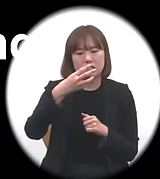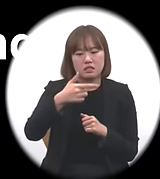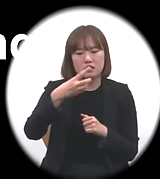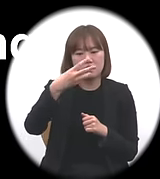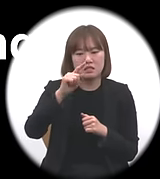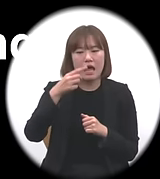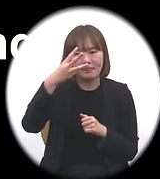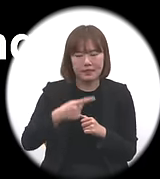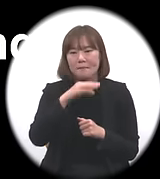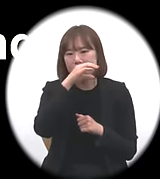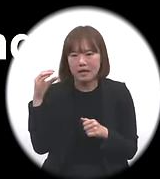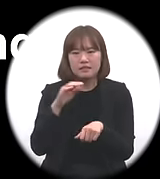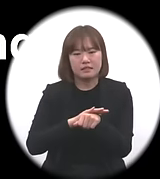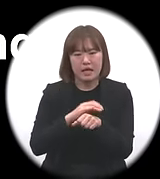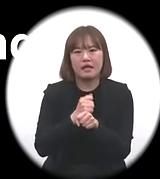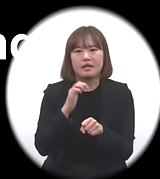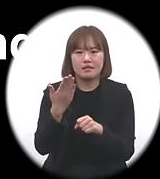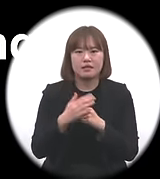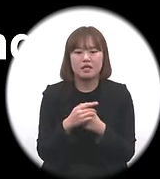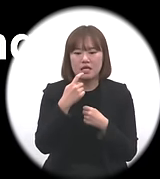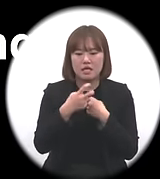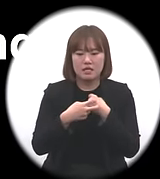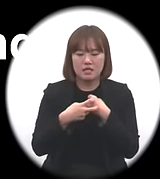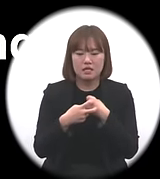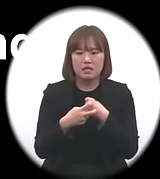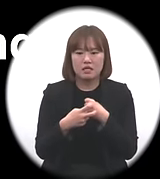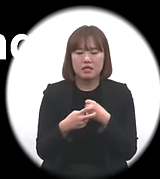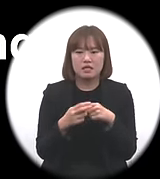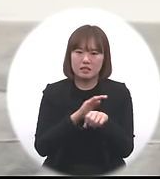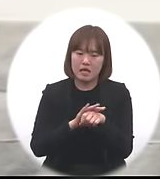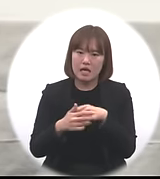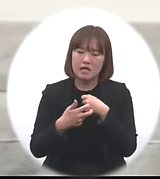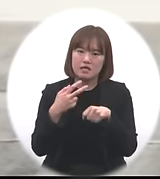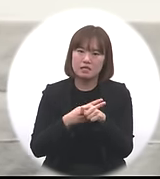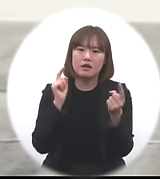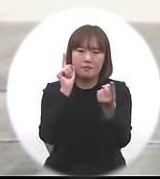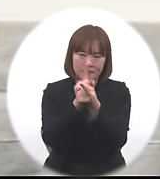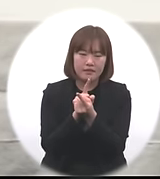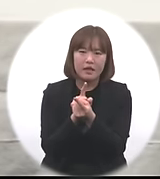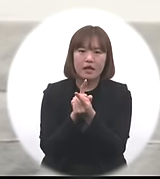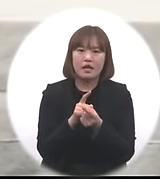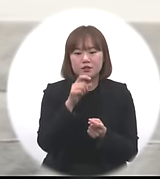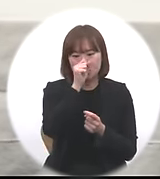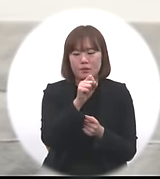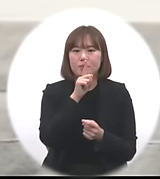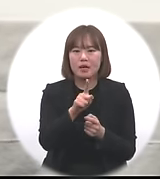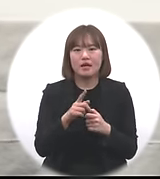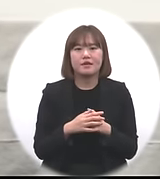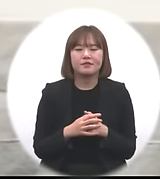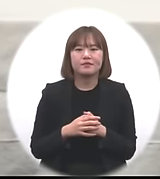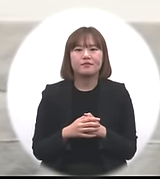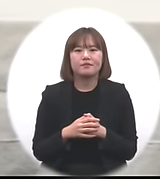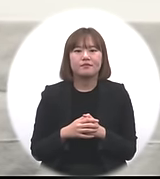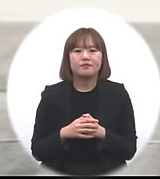뭐라고요? 제대로 된 실란트만 그렇게 줄일 수 있다는 겁니다. 그러니까 치료 잘하는 선생님을 만나셔서 실란트를